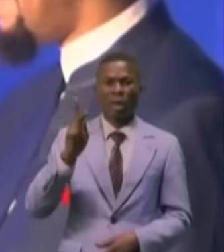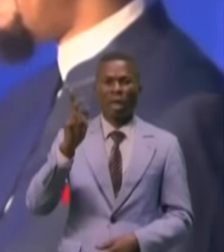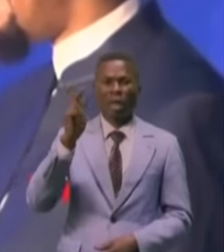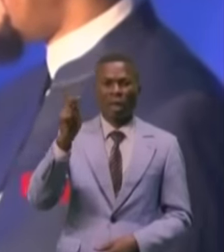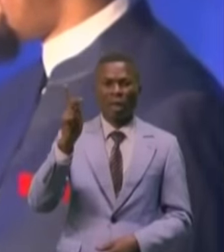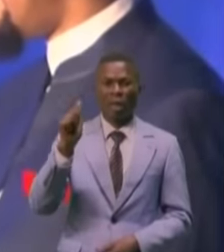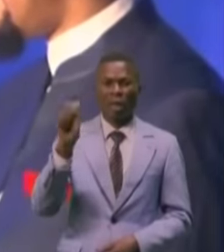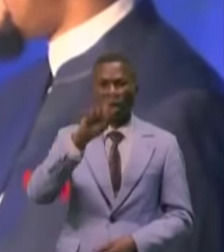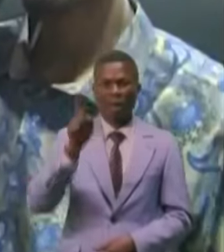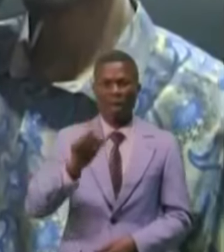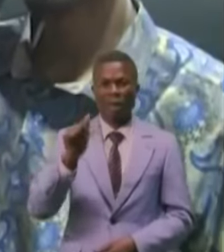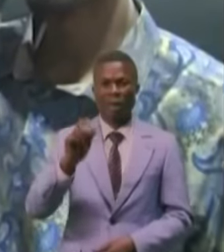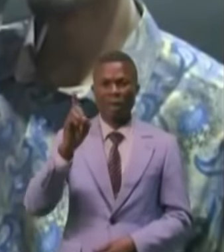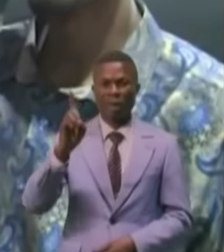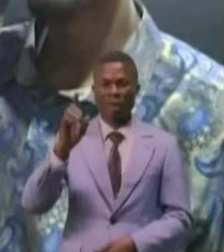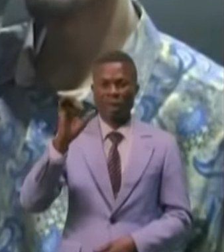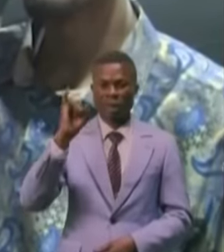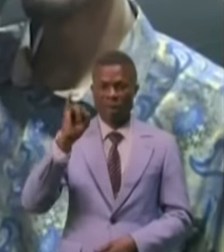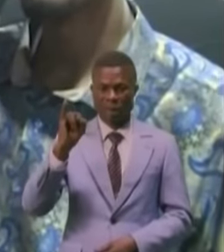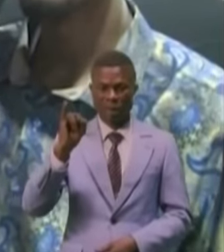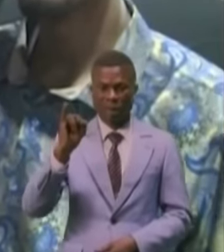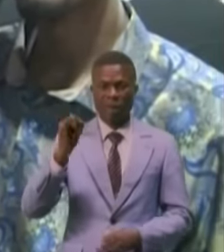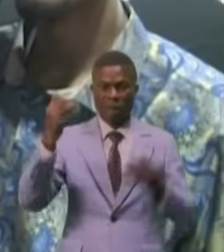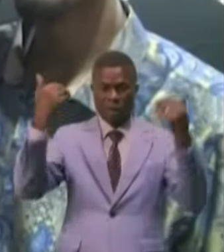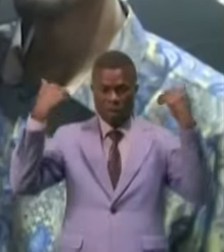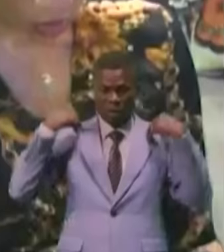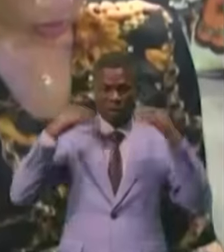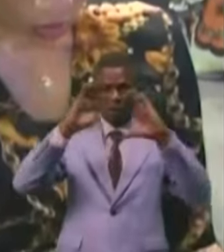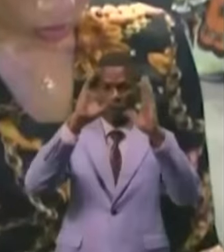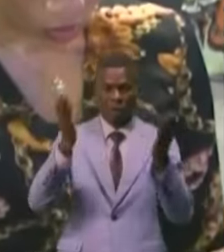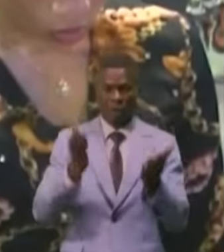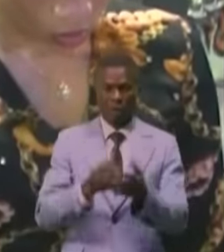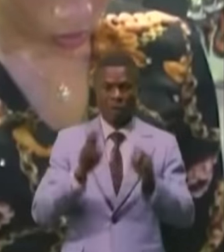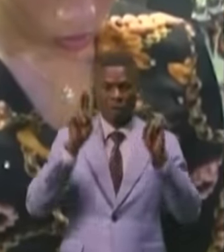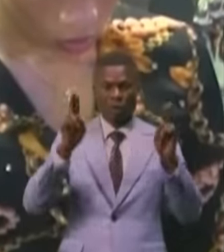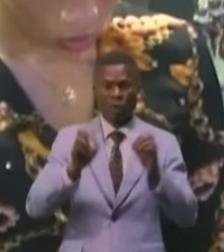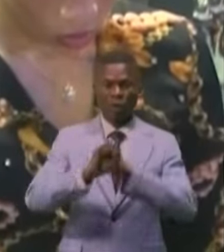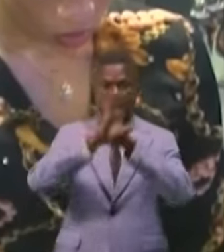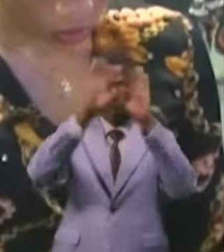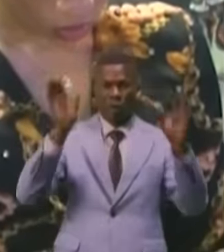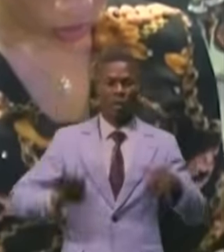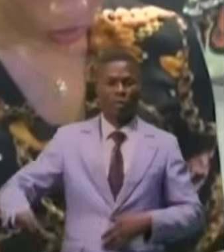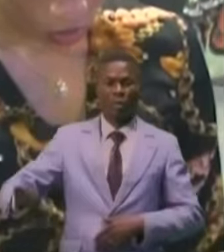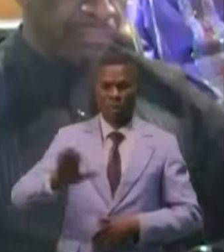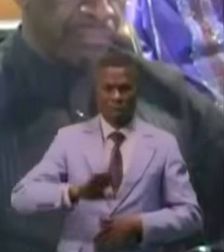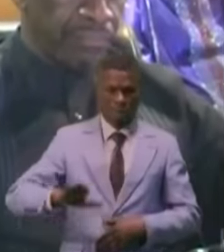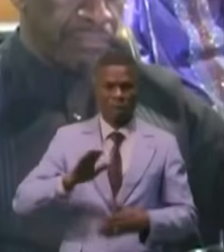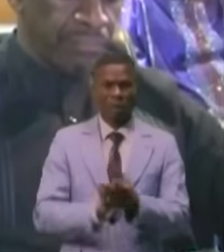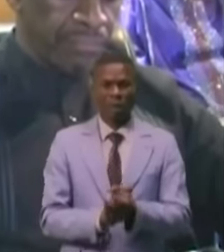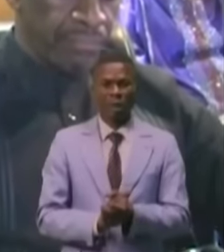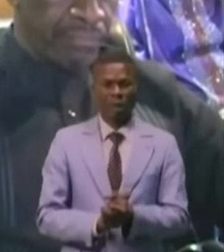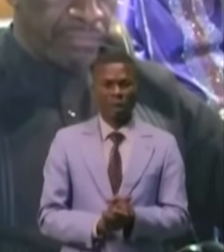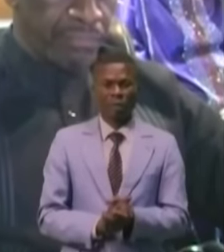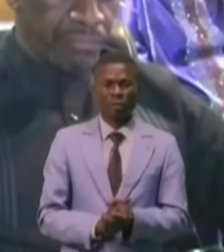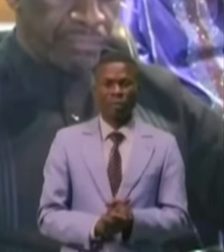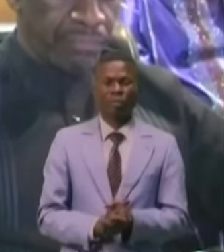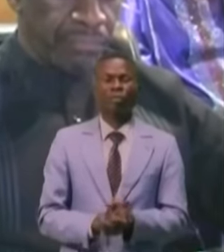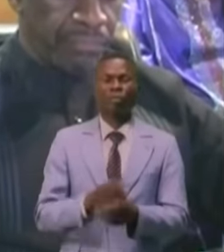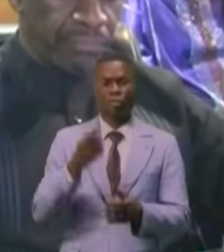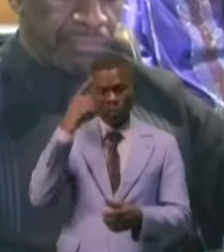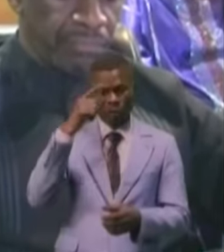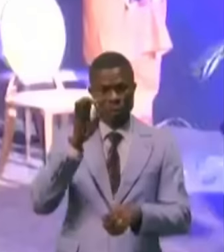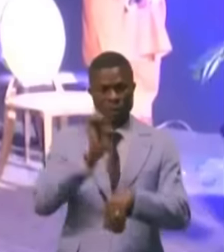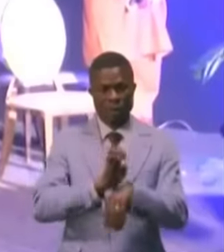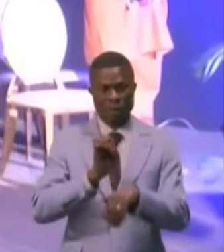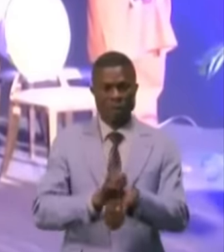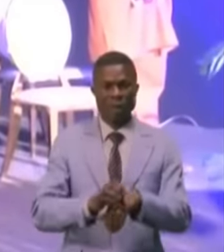coordonnateur principal et représentant légal de la communauté Jésus Lumière des Nations, JLN en sigle, et pasteur de l'église Terre